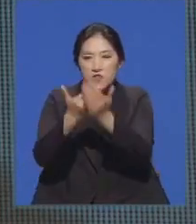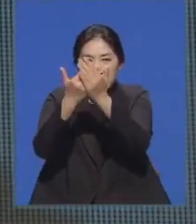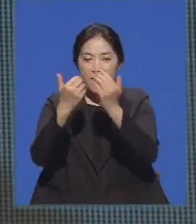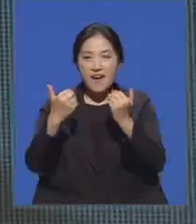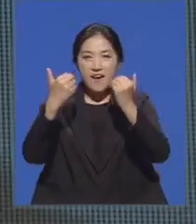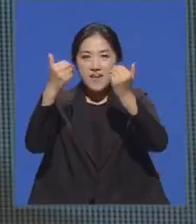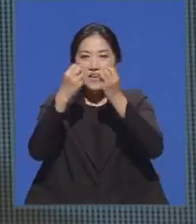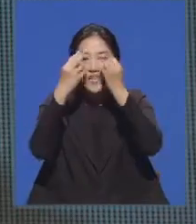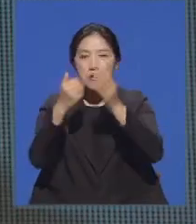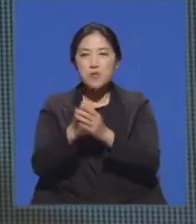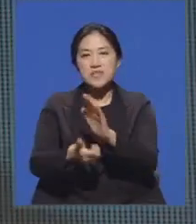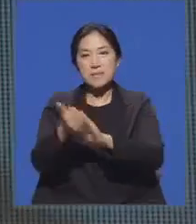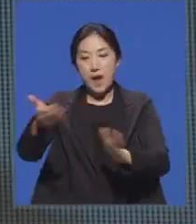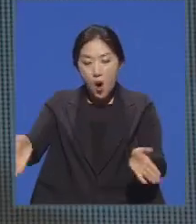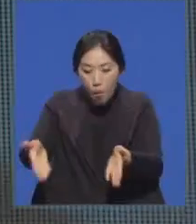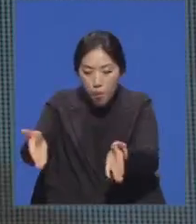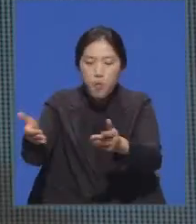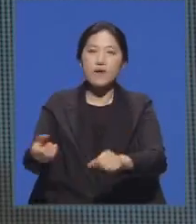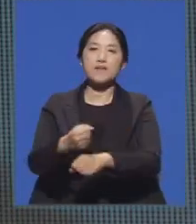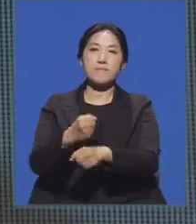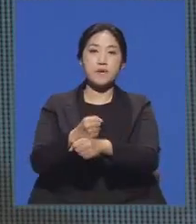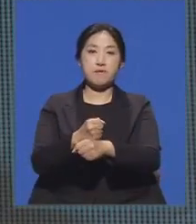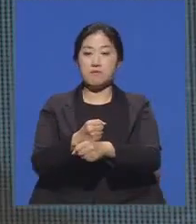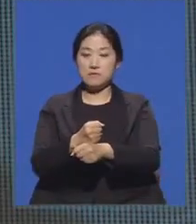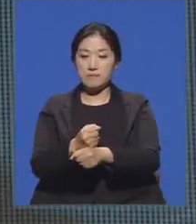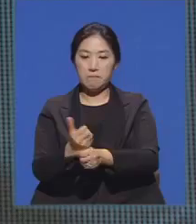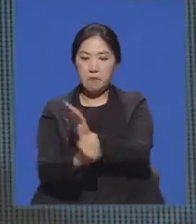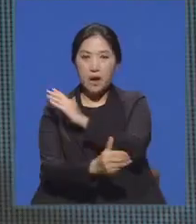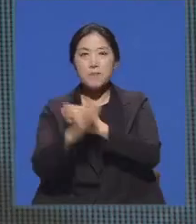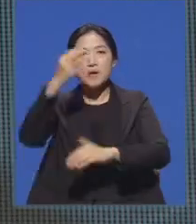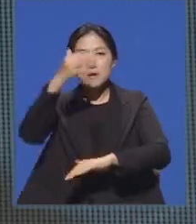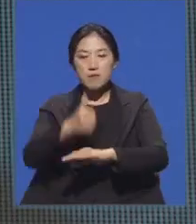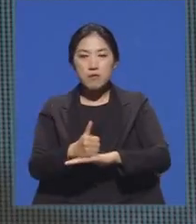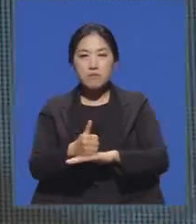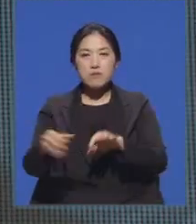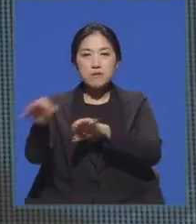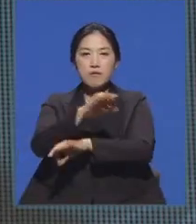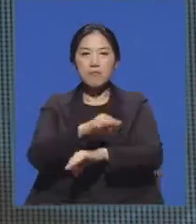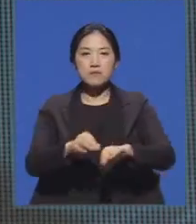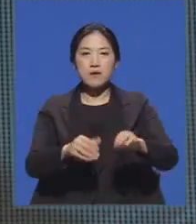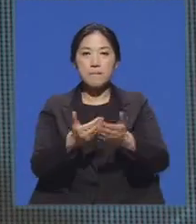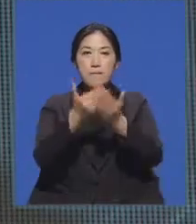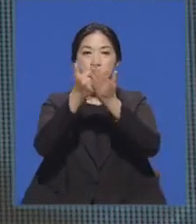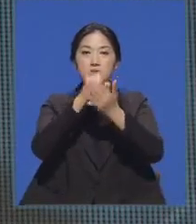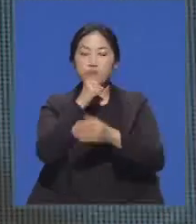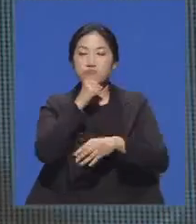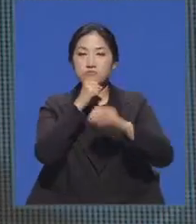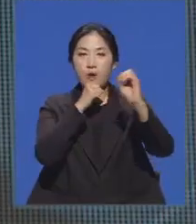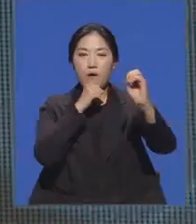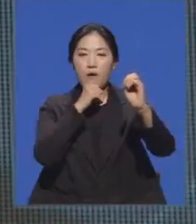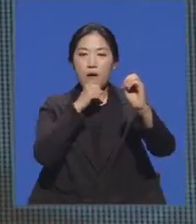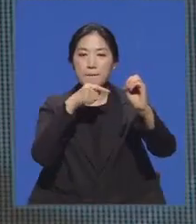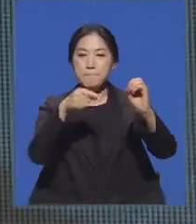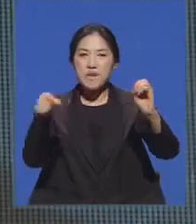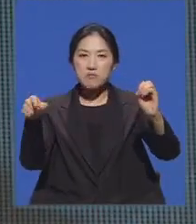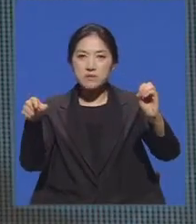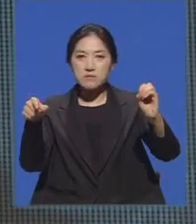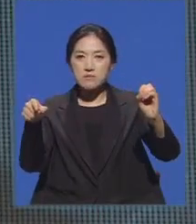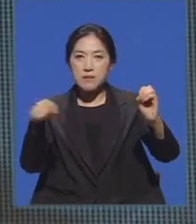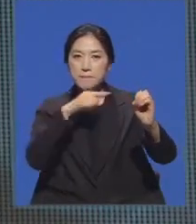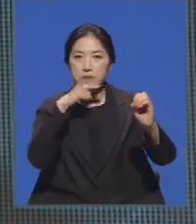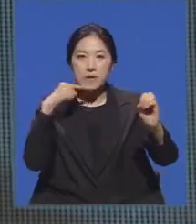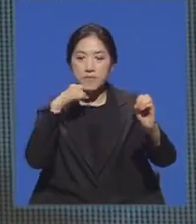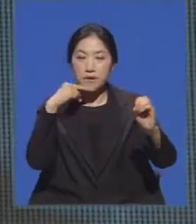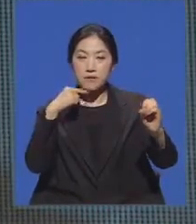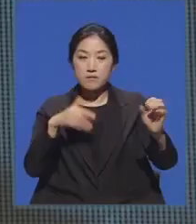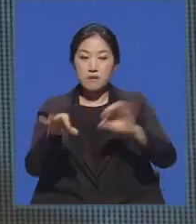된다고 생각합니다. 그렇지 않으면 우리 경제는 곧 1%대, 0%대, 이제는 드디어 마이너스대로 가고 저성장이